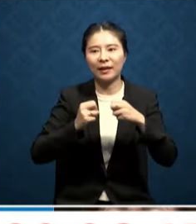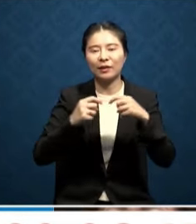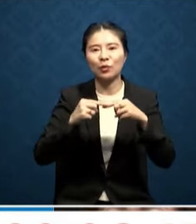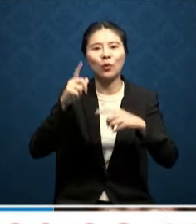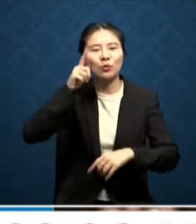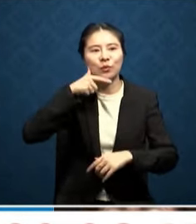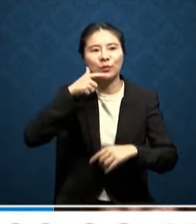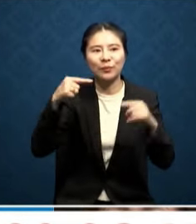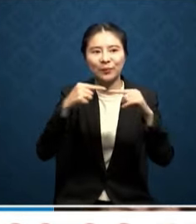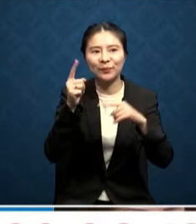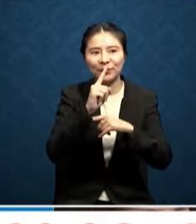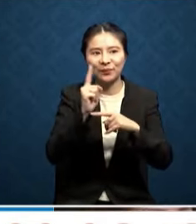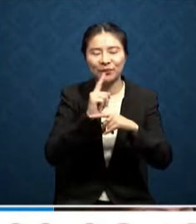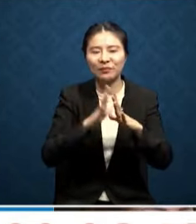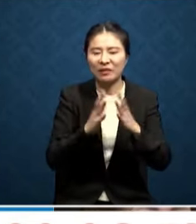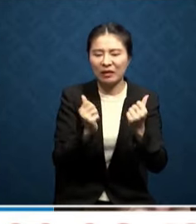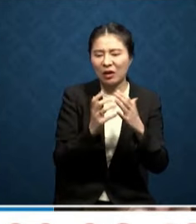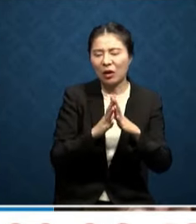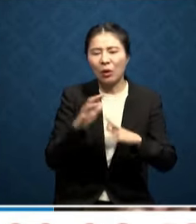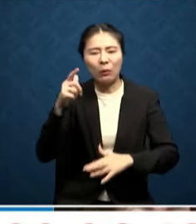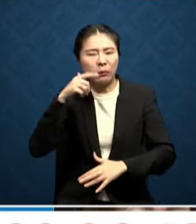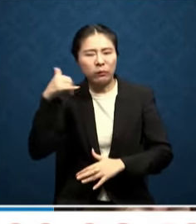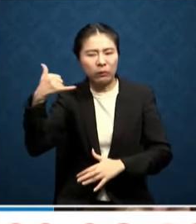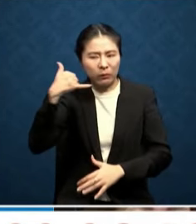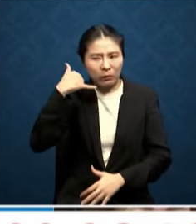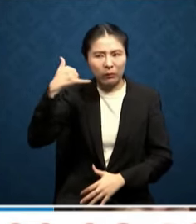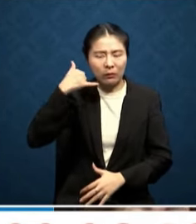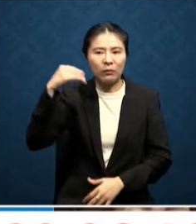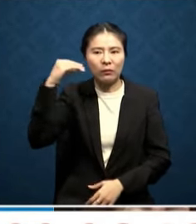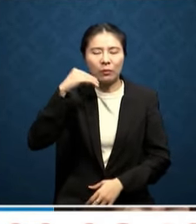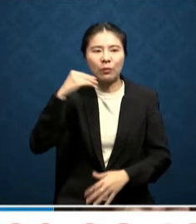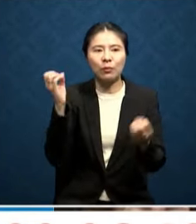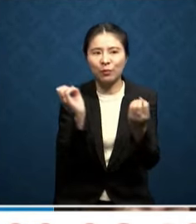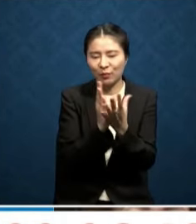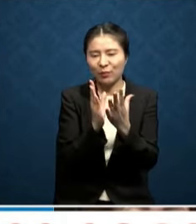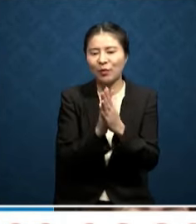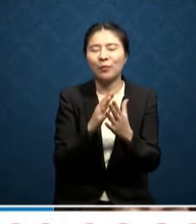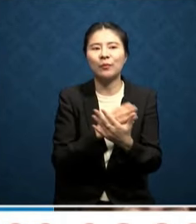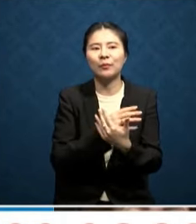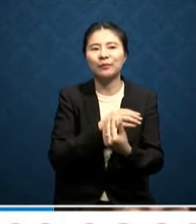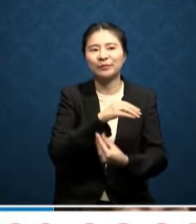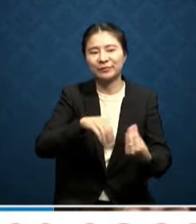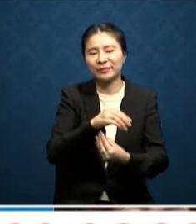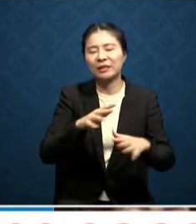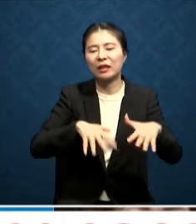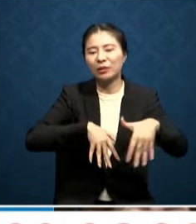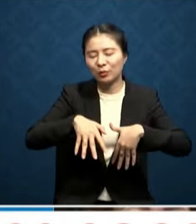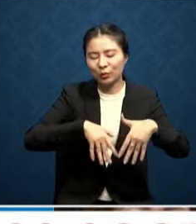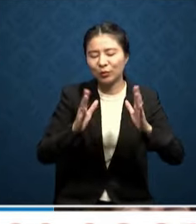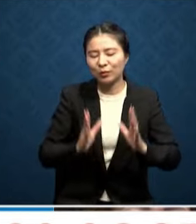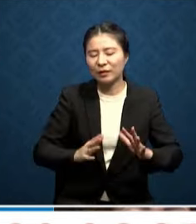Centerเนี้ยมันชุกชุมขนาดไหนสร้างความเสียหายมหาศาลให้กับผู้